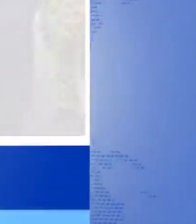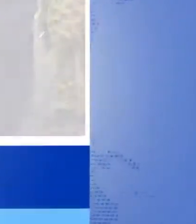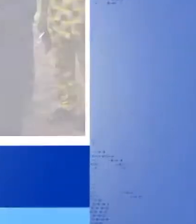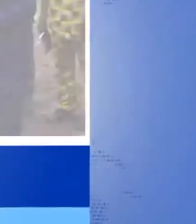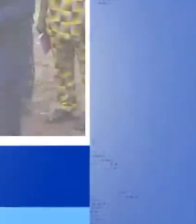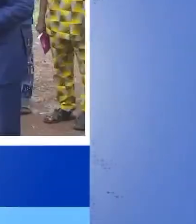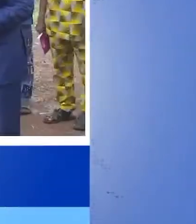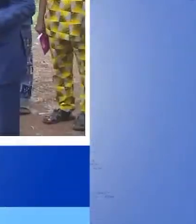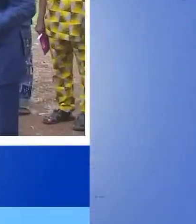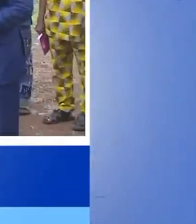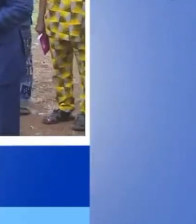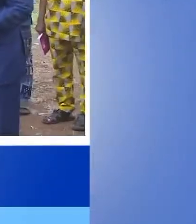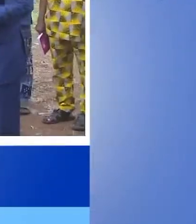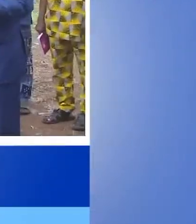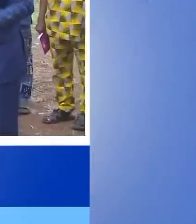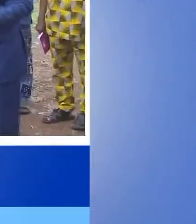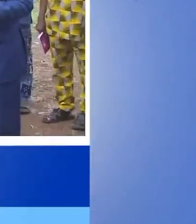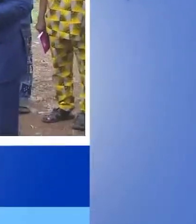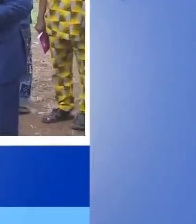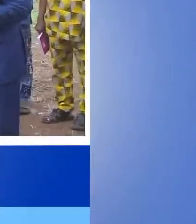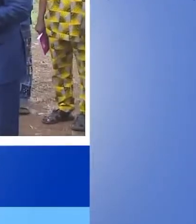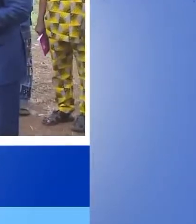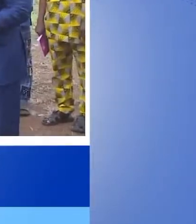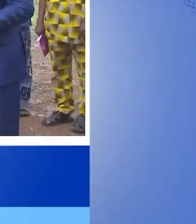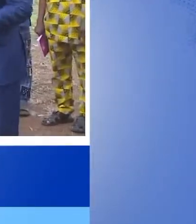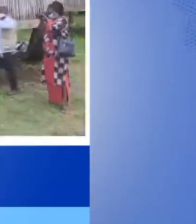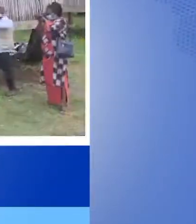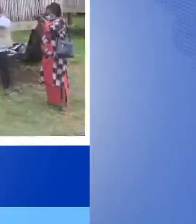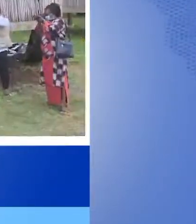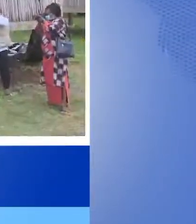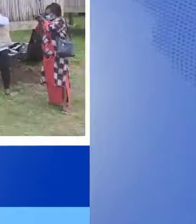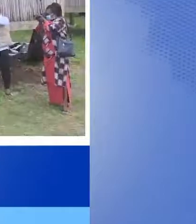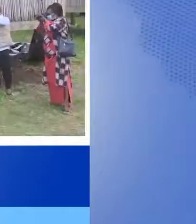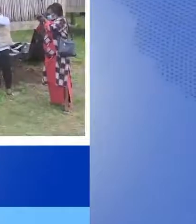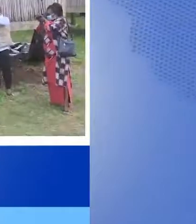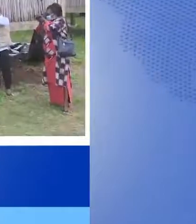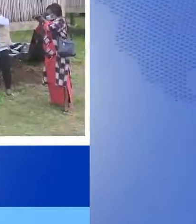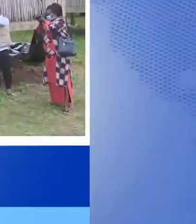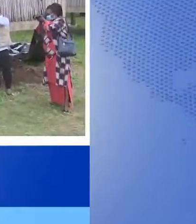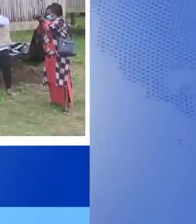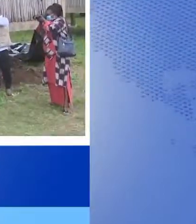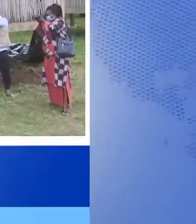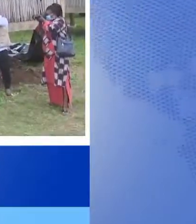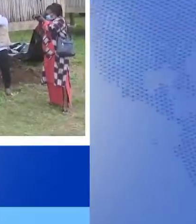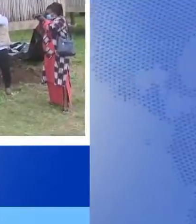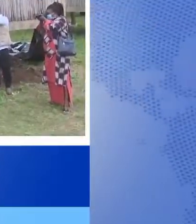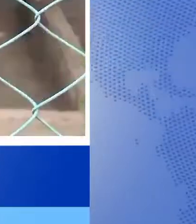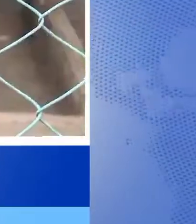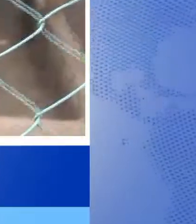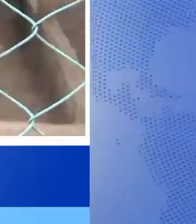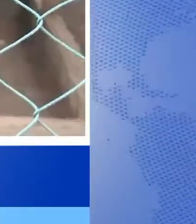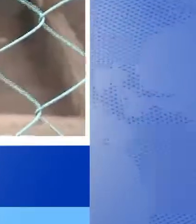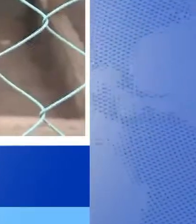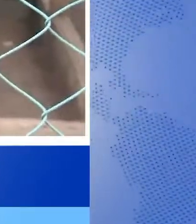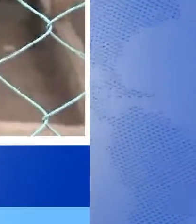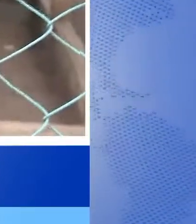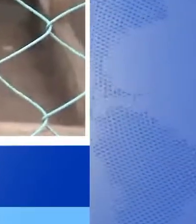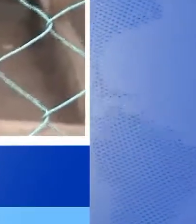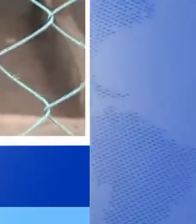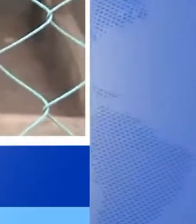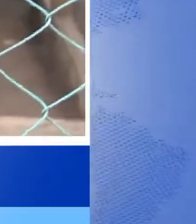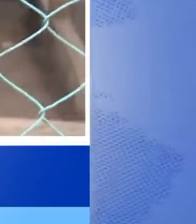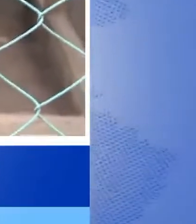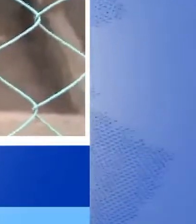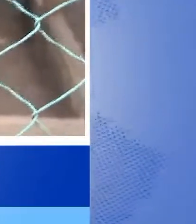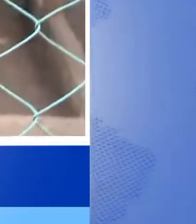hier. Et puis, l'appropriation de l'outil Cluster, voilà le challenge que tentent de relever